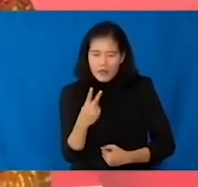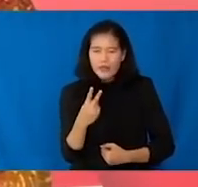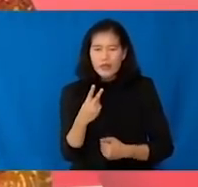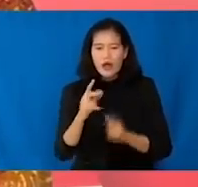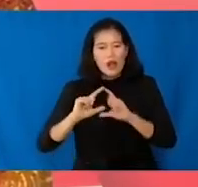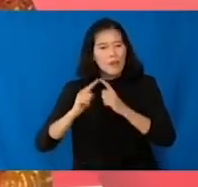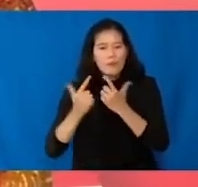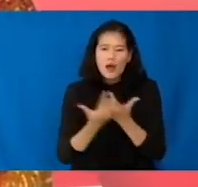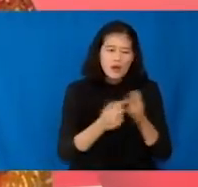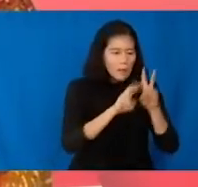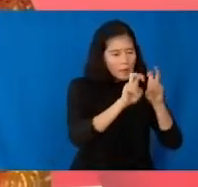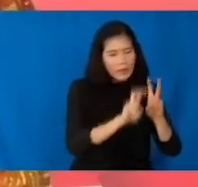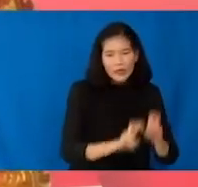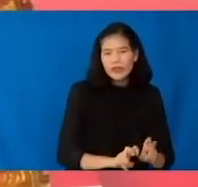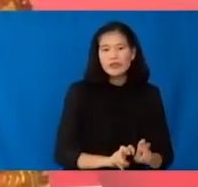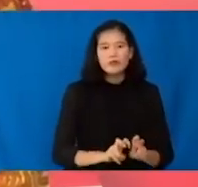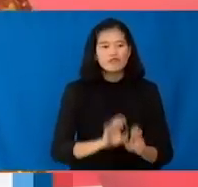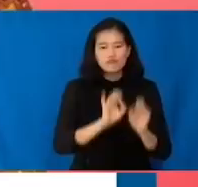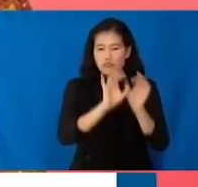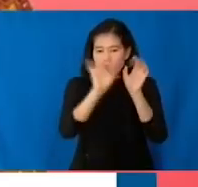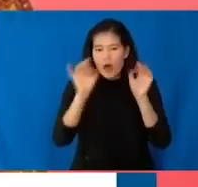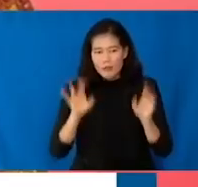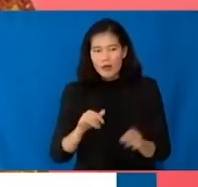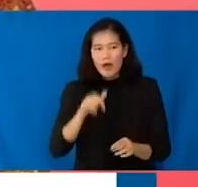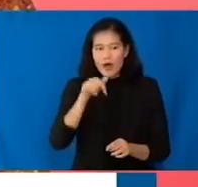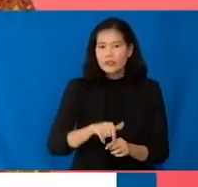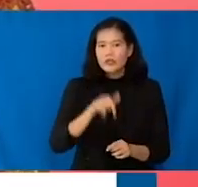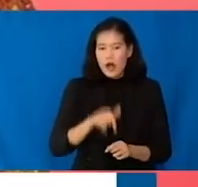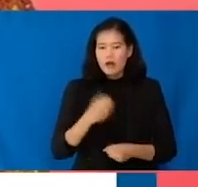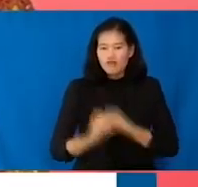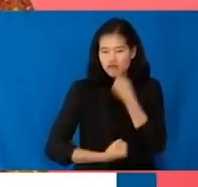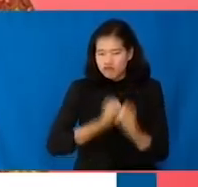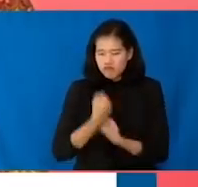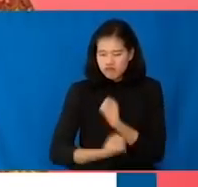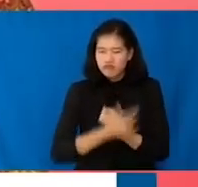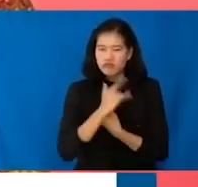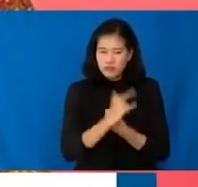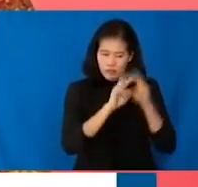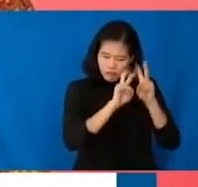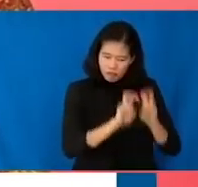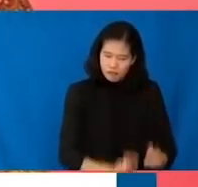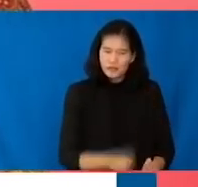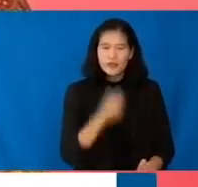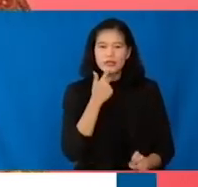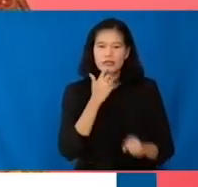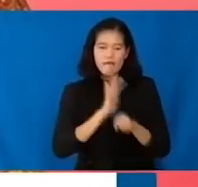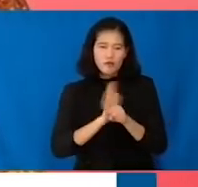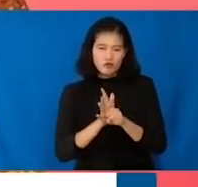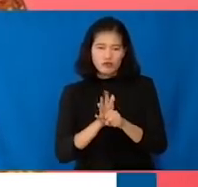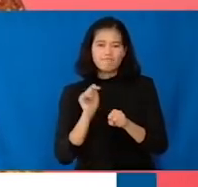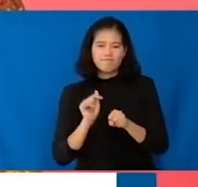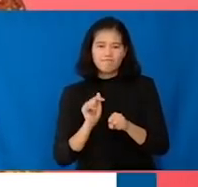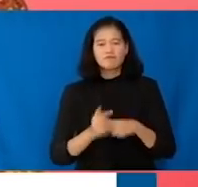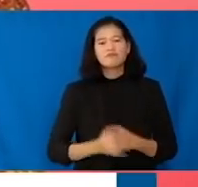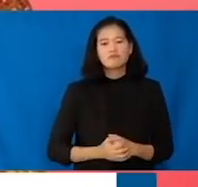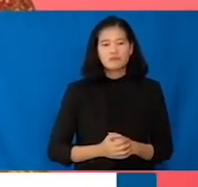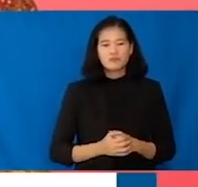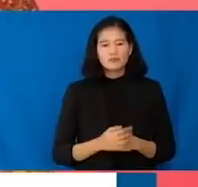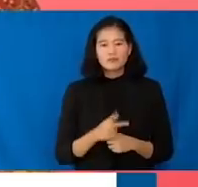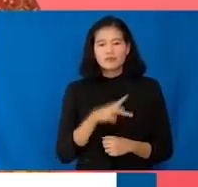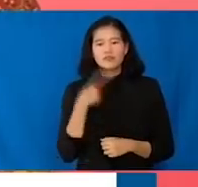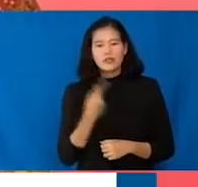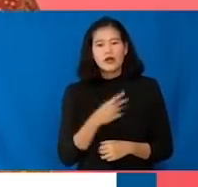penelitian ilmiah sedang mengembangkan riset tentang virus ini kita